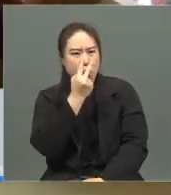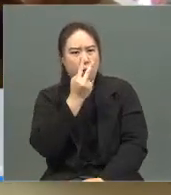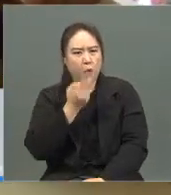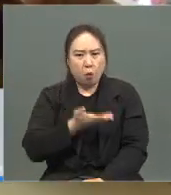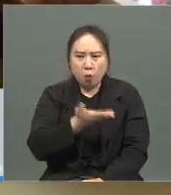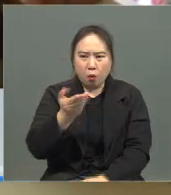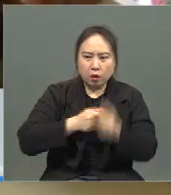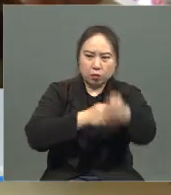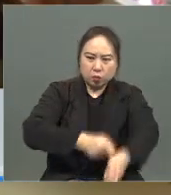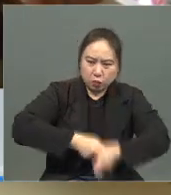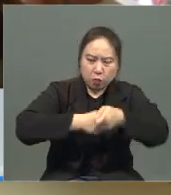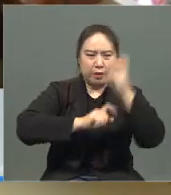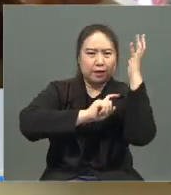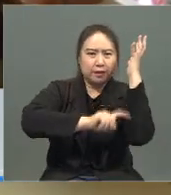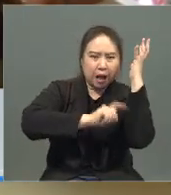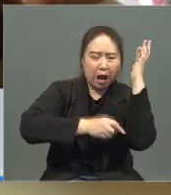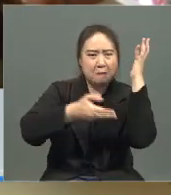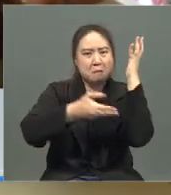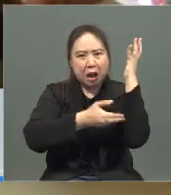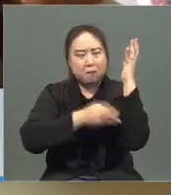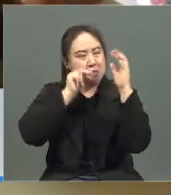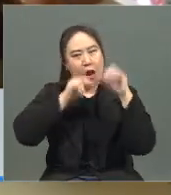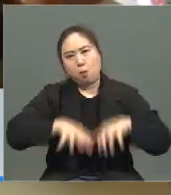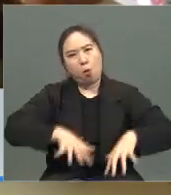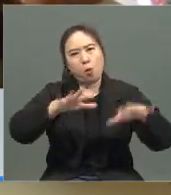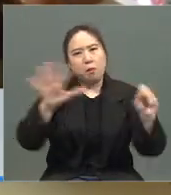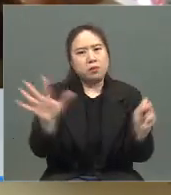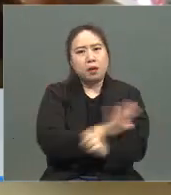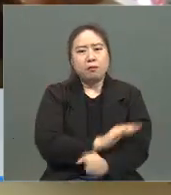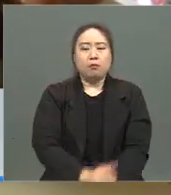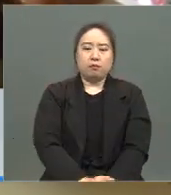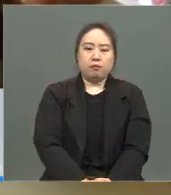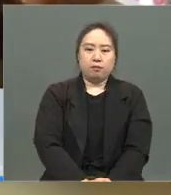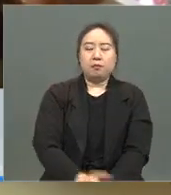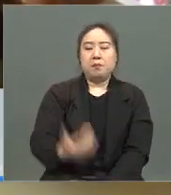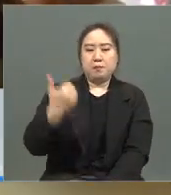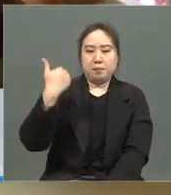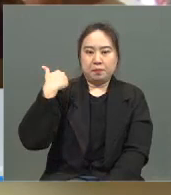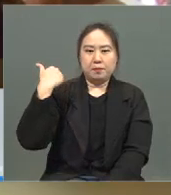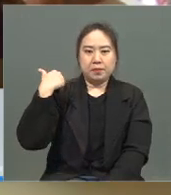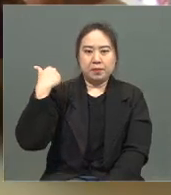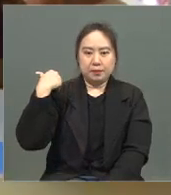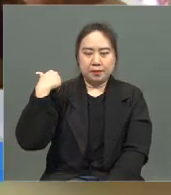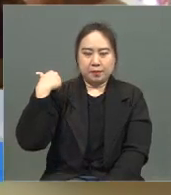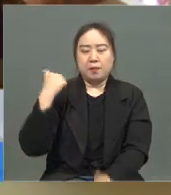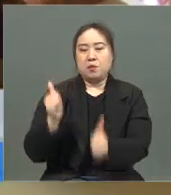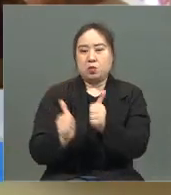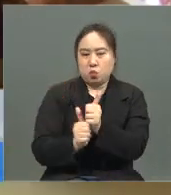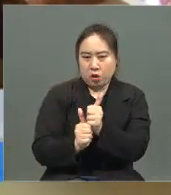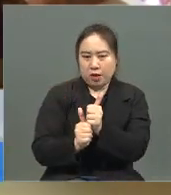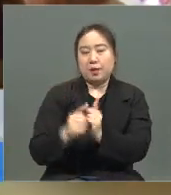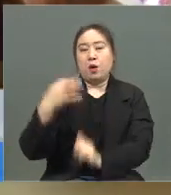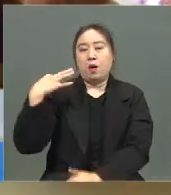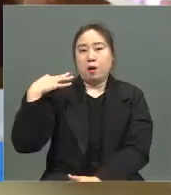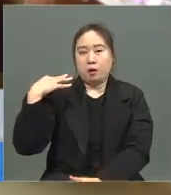พวกสวนยางสวนปาล์มก็คือรับน้ำไปเต็มๆเลย ก็มีผู้ใหญ่ผู้ช่วยปอสอแล้วก็มีติด